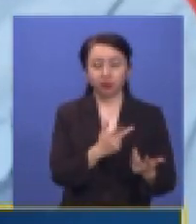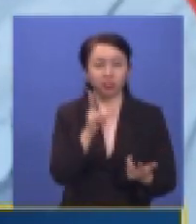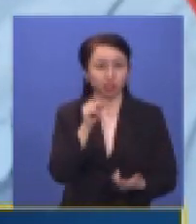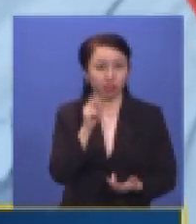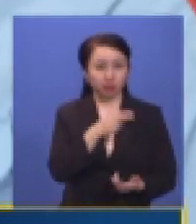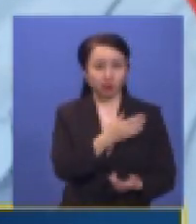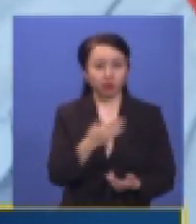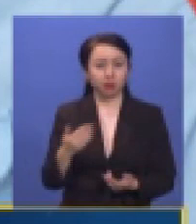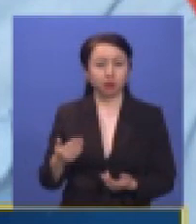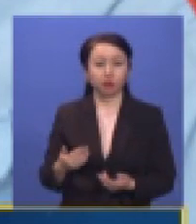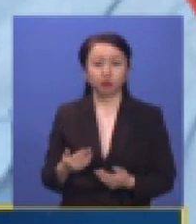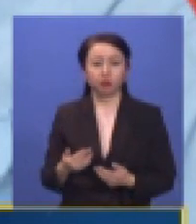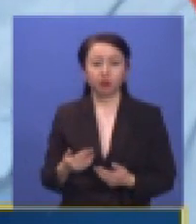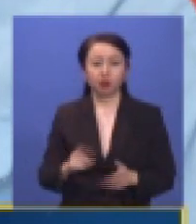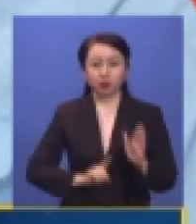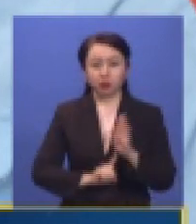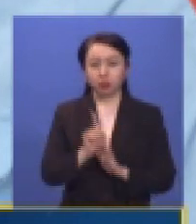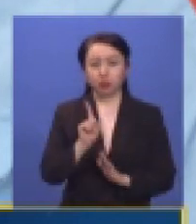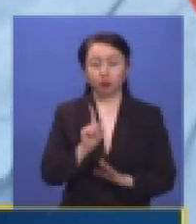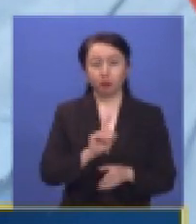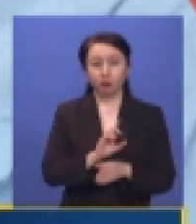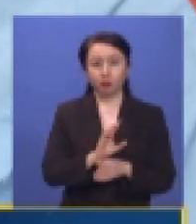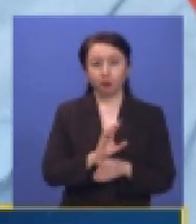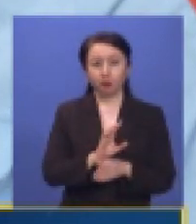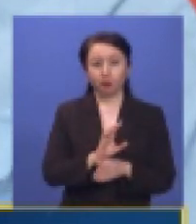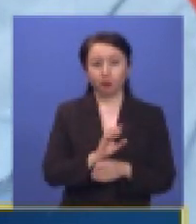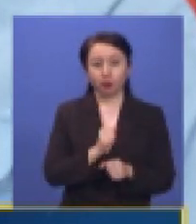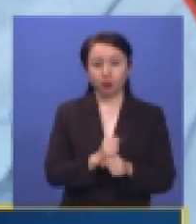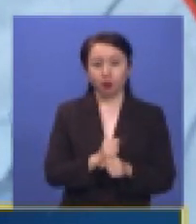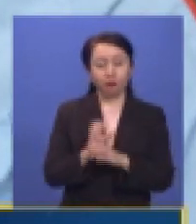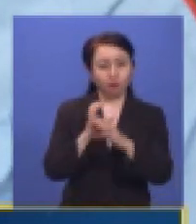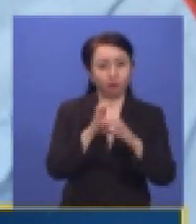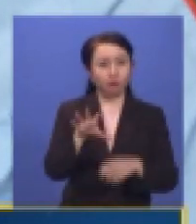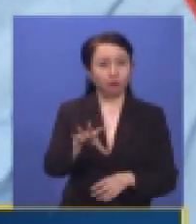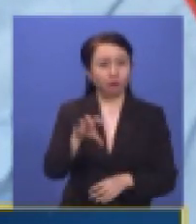Далее начинаю производить фотосъемку.